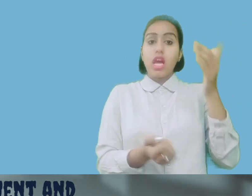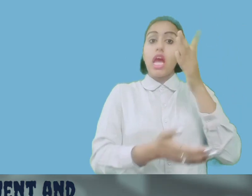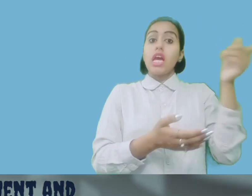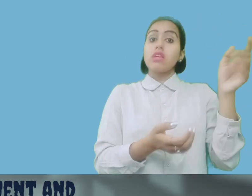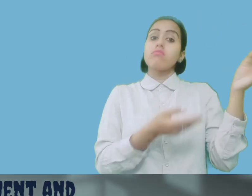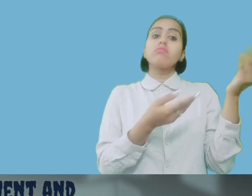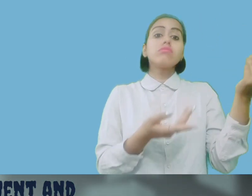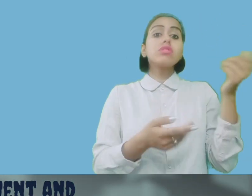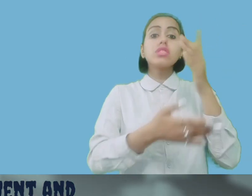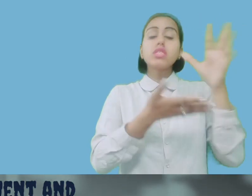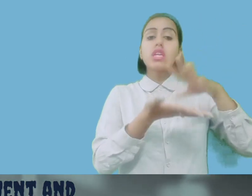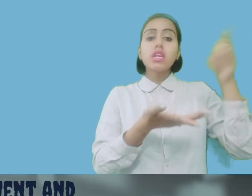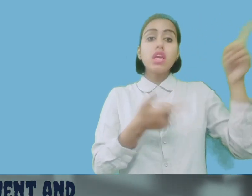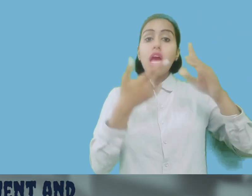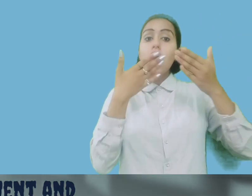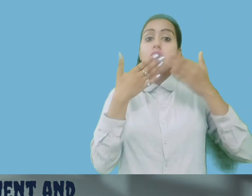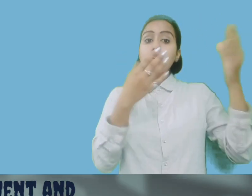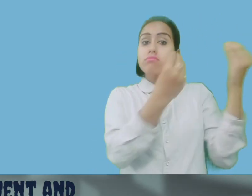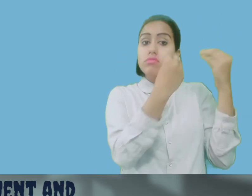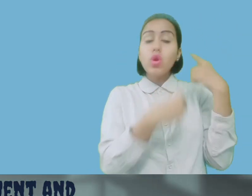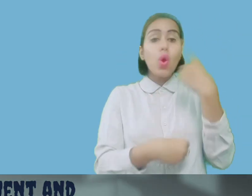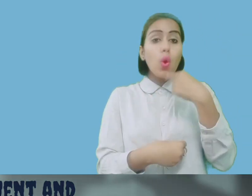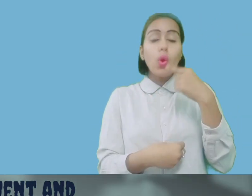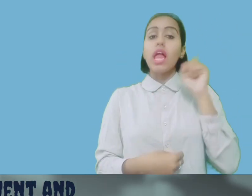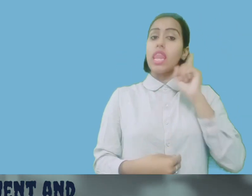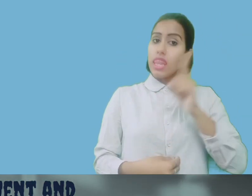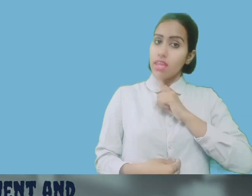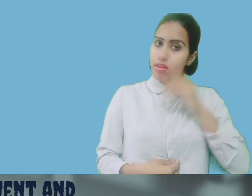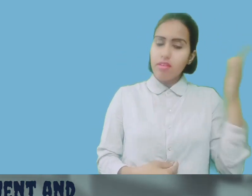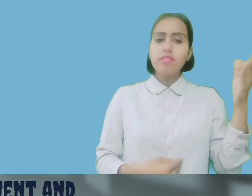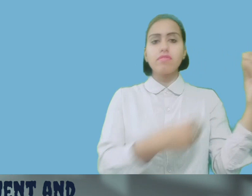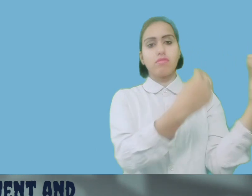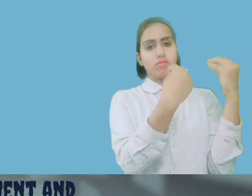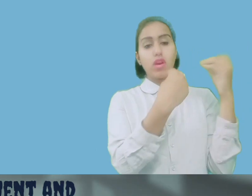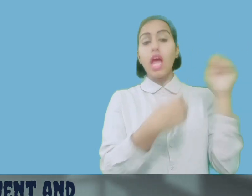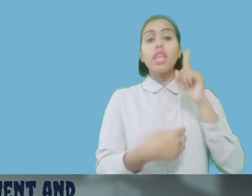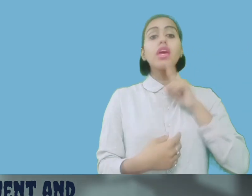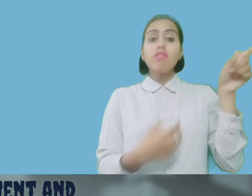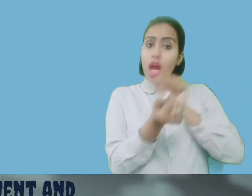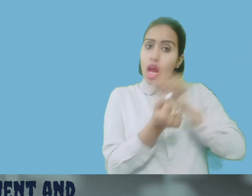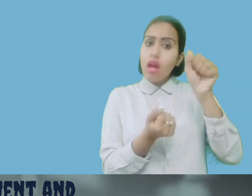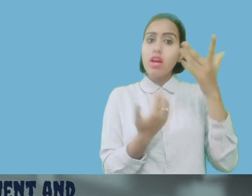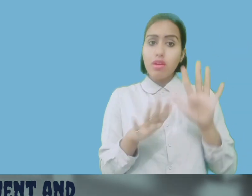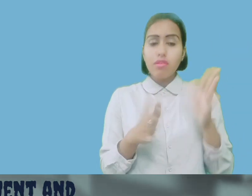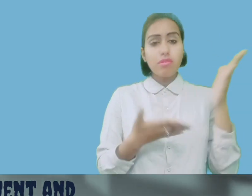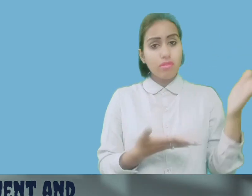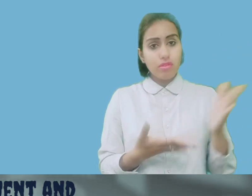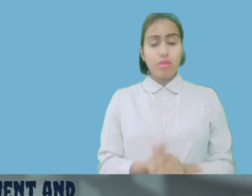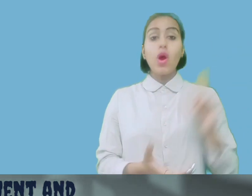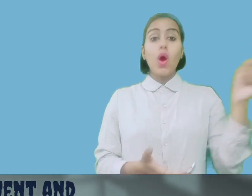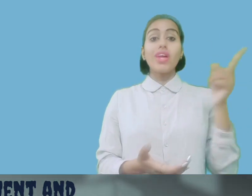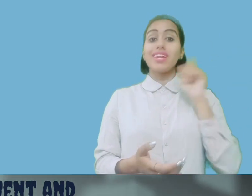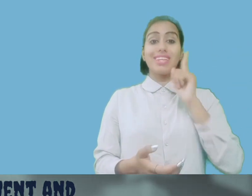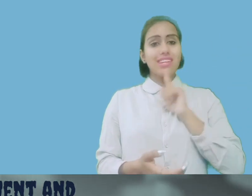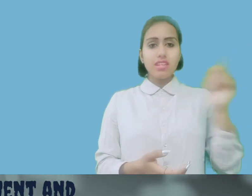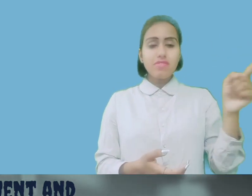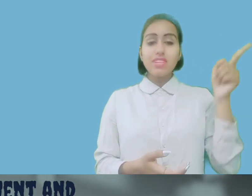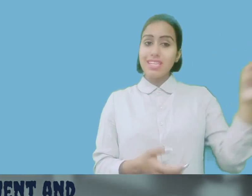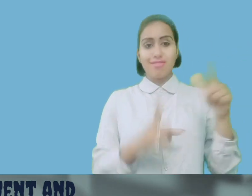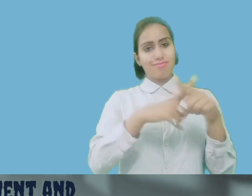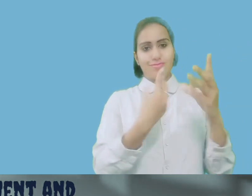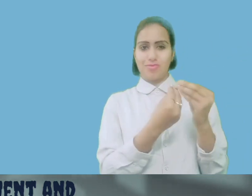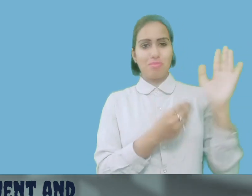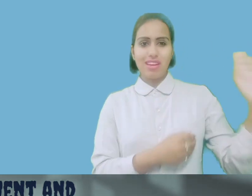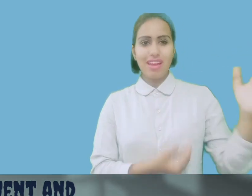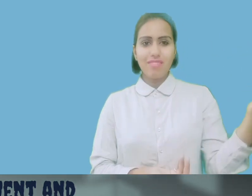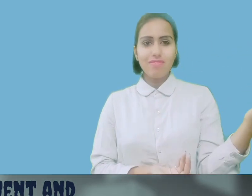होना चाहता है कि वो कम्युनिकेट कर सके, आम जनमानस से जुड़ सके, क्योंकि ऐसे बच्चे नहीं जुड़ पाते जो मूक बधिर हैं या